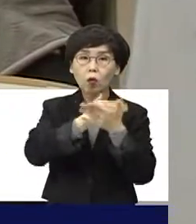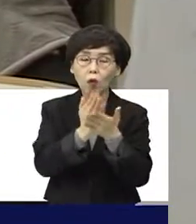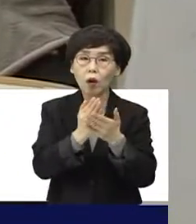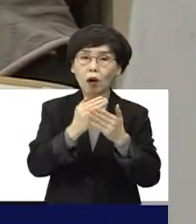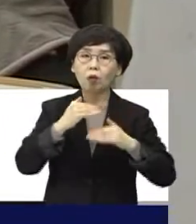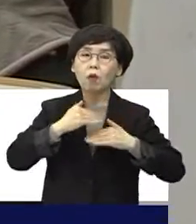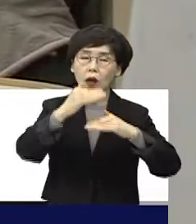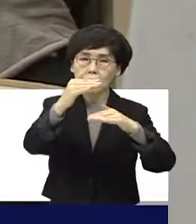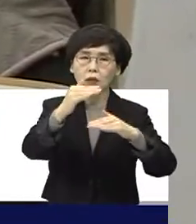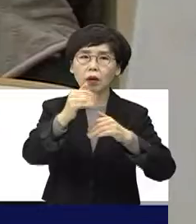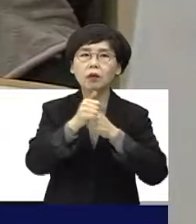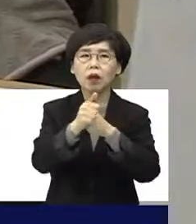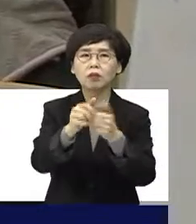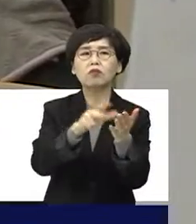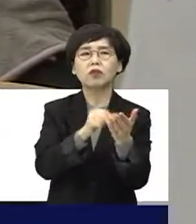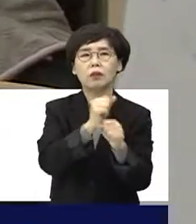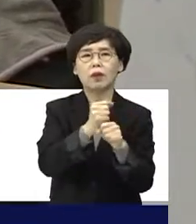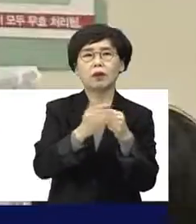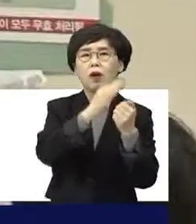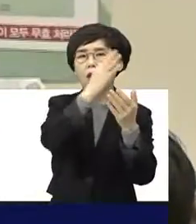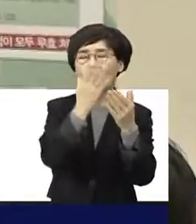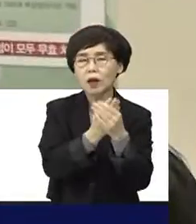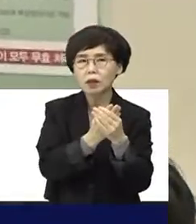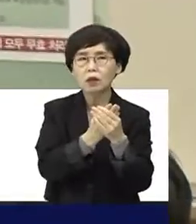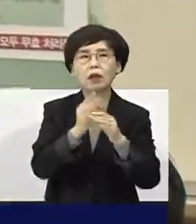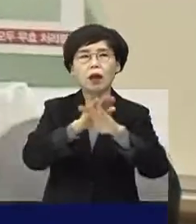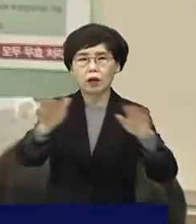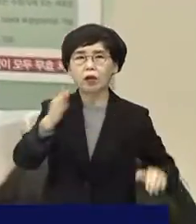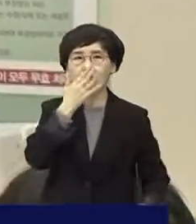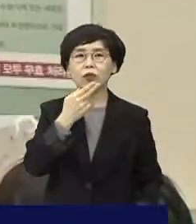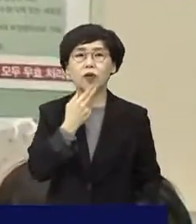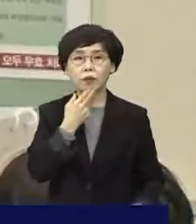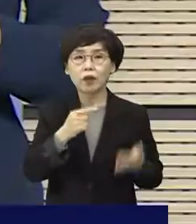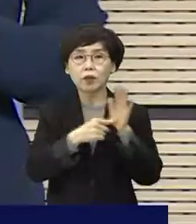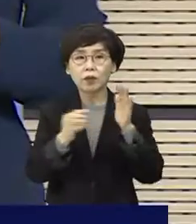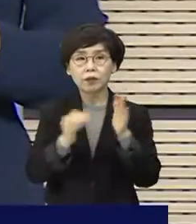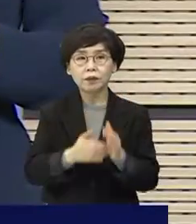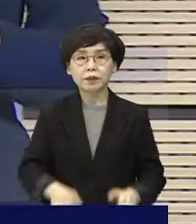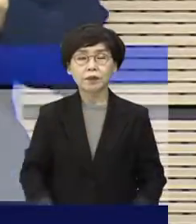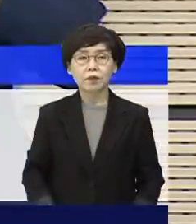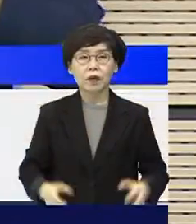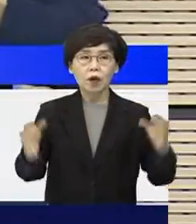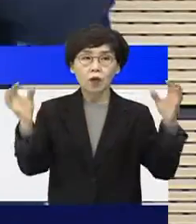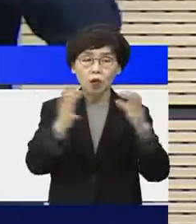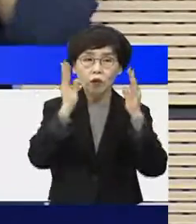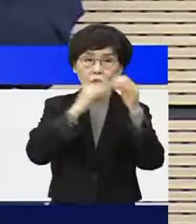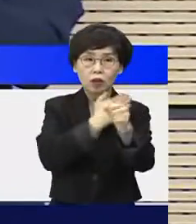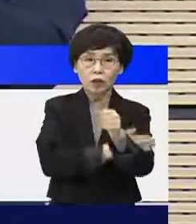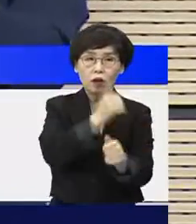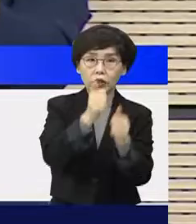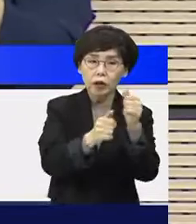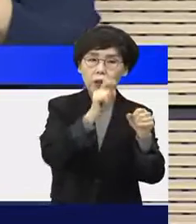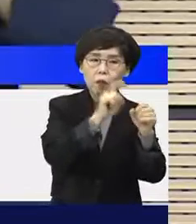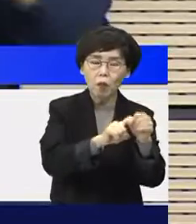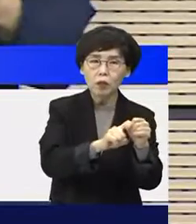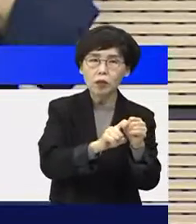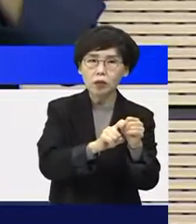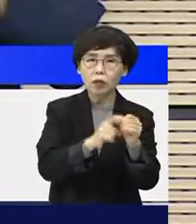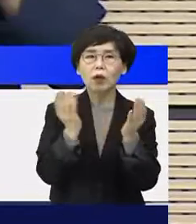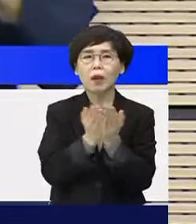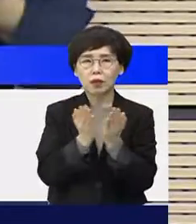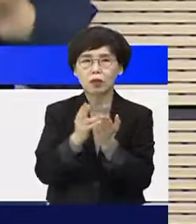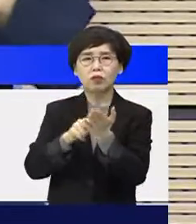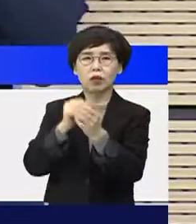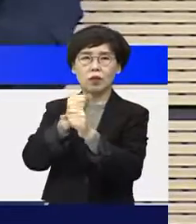따른 출제인 만큼 이를 완전히 극복할 수는 없다고 본다고 설명했습니다. 그 통합형 수능의 취지에 맞춰서 지금 문항이 출제가 되고